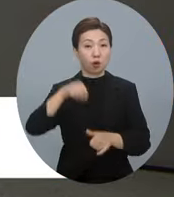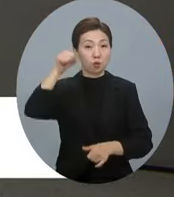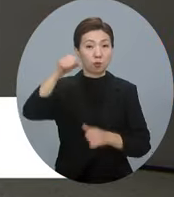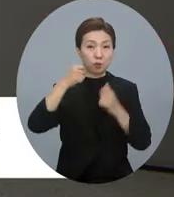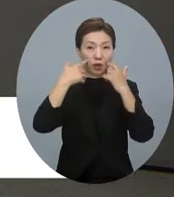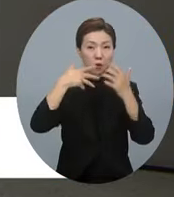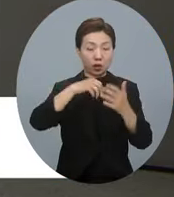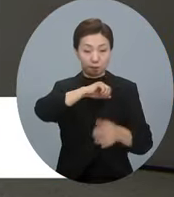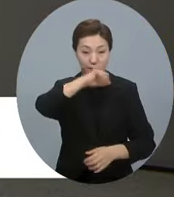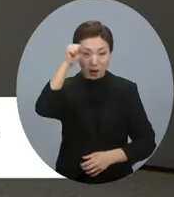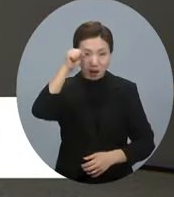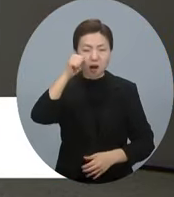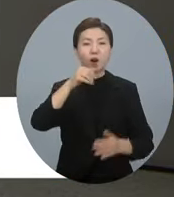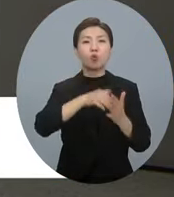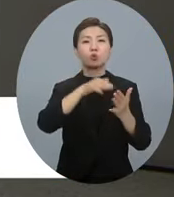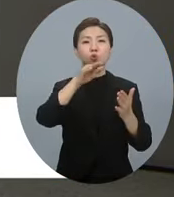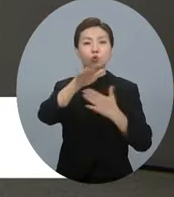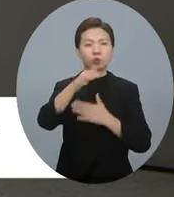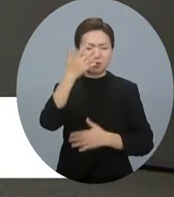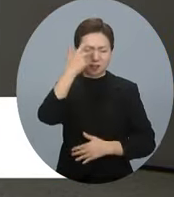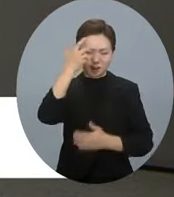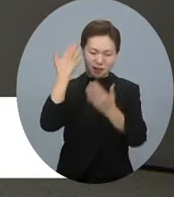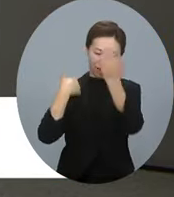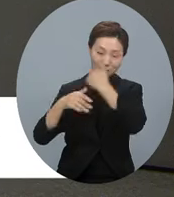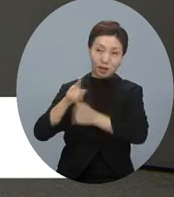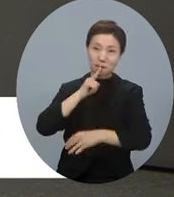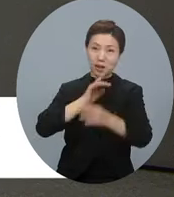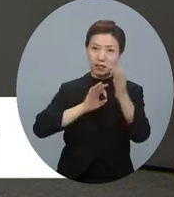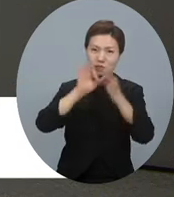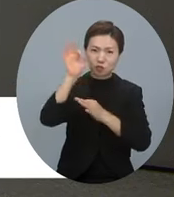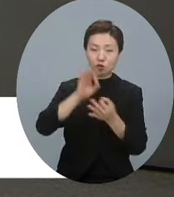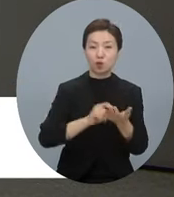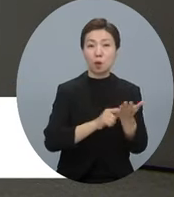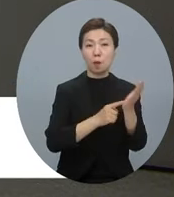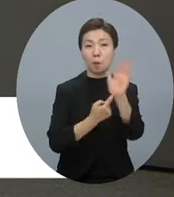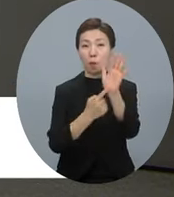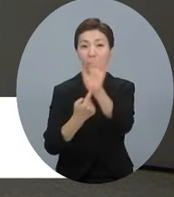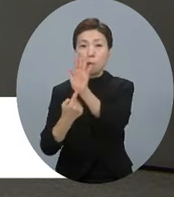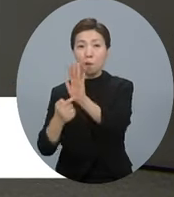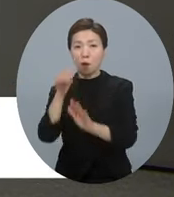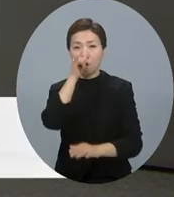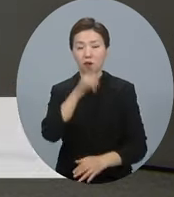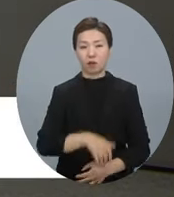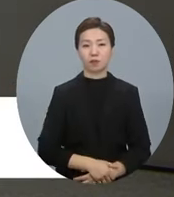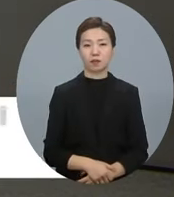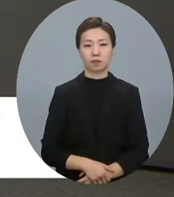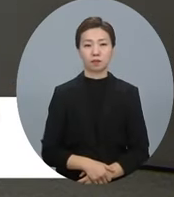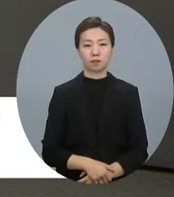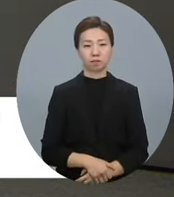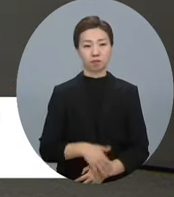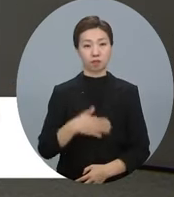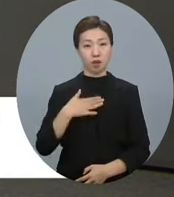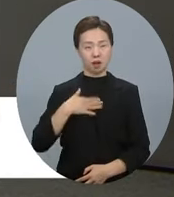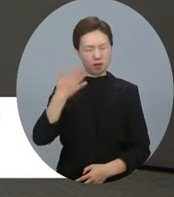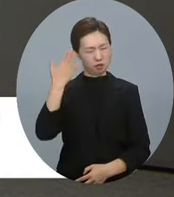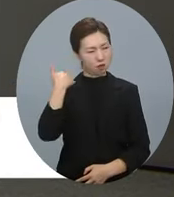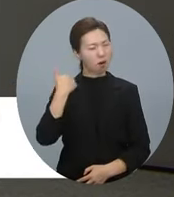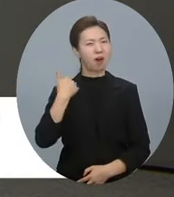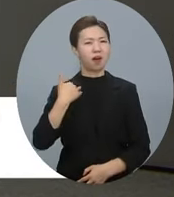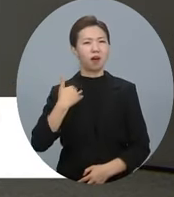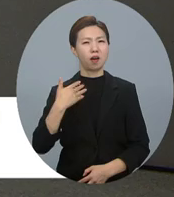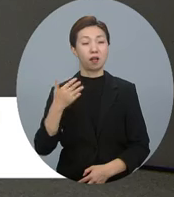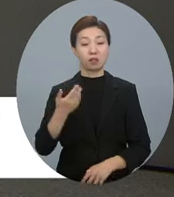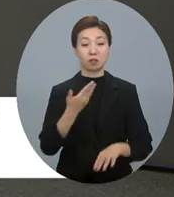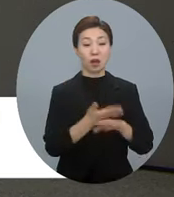후보들의 과거 발언들이 계속 수면위로 올라오는 상황입니다 이 상황을 좀 어떻게 바라보십니다 어 일단 제가 다른 방송들도 계속 같은 이야기를 합니다